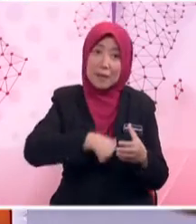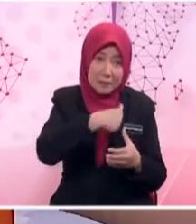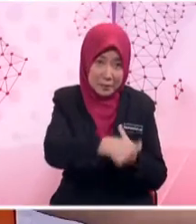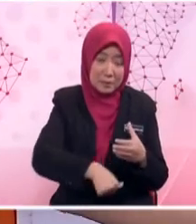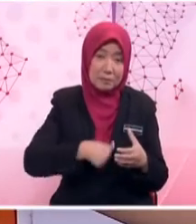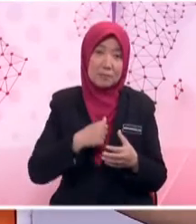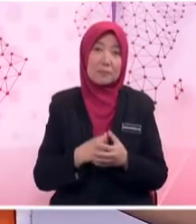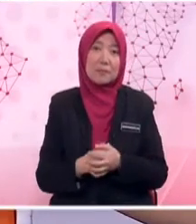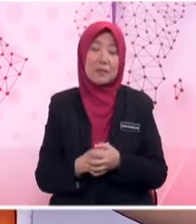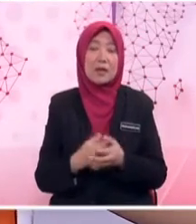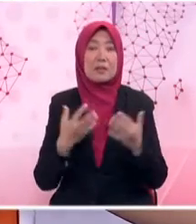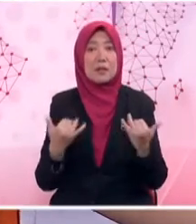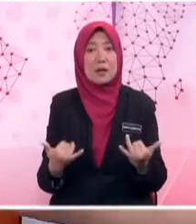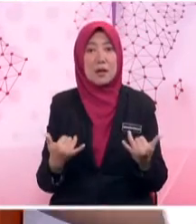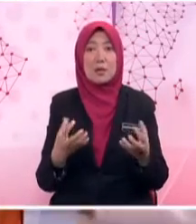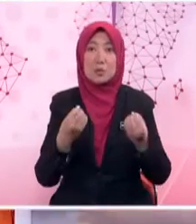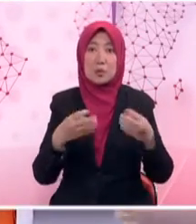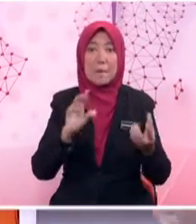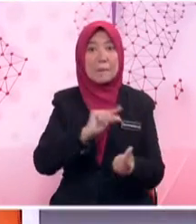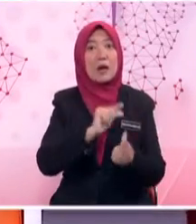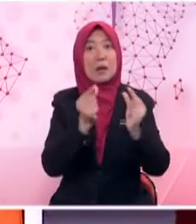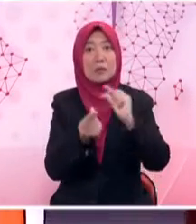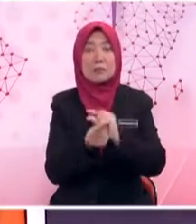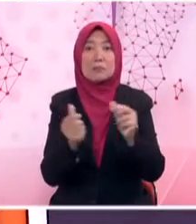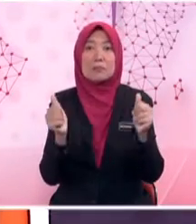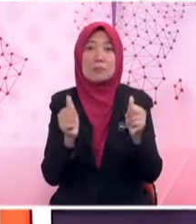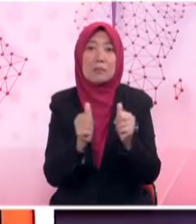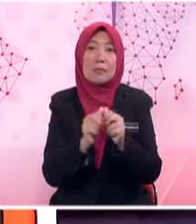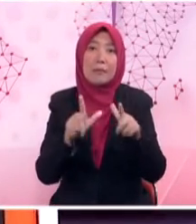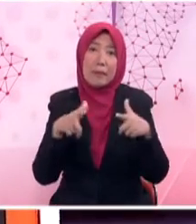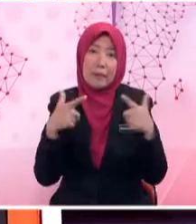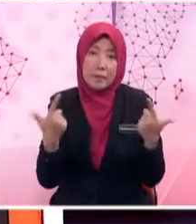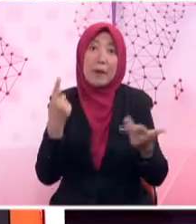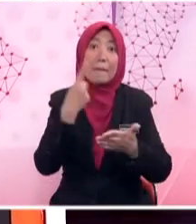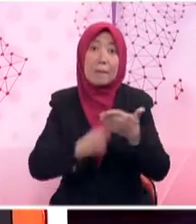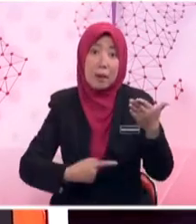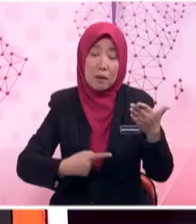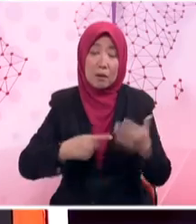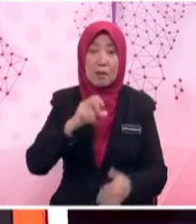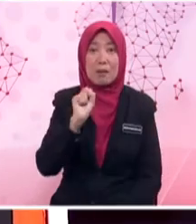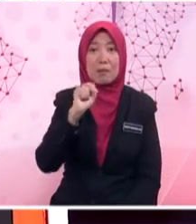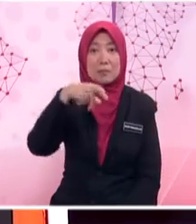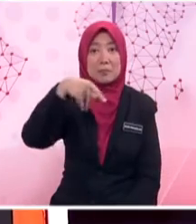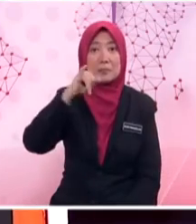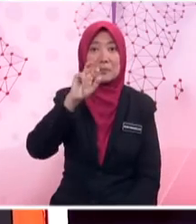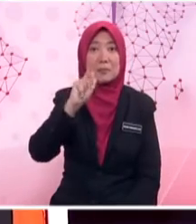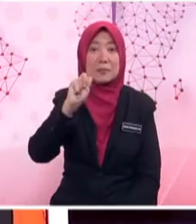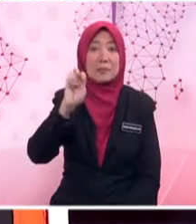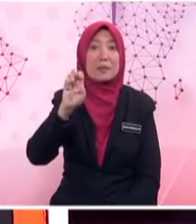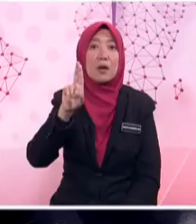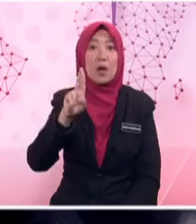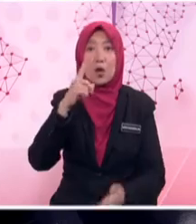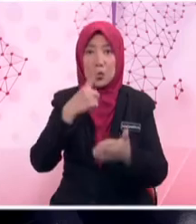Sekarang gasing dah digantikan dengan spinner ya. Sekarang budak-budak suka dengan spinner kan. Cikgu tu gasing